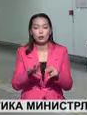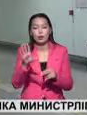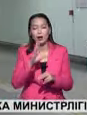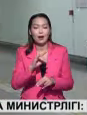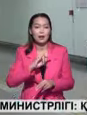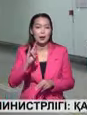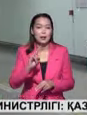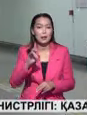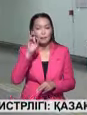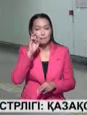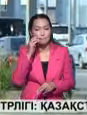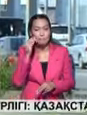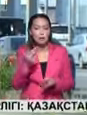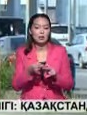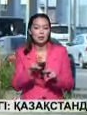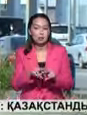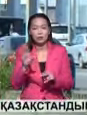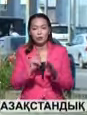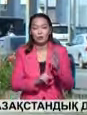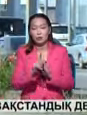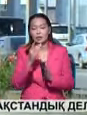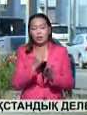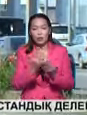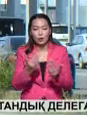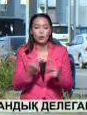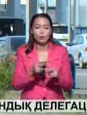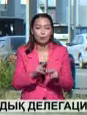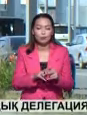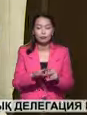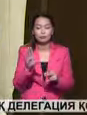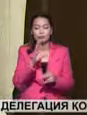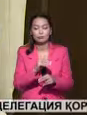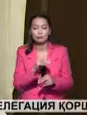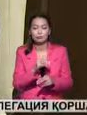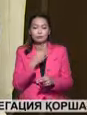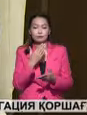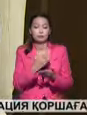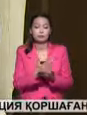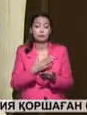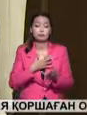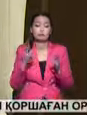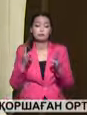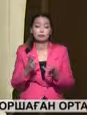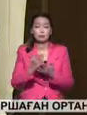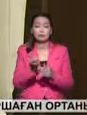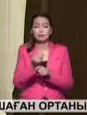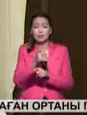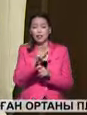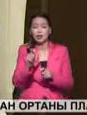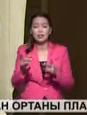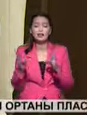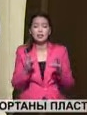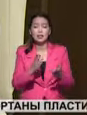компанияларға мемлекеттің де тісі батпай отыр. Қазіргі айыппұлдарды шыбын шаққан құрлы көрмейді. Мен зардап шектім. Қаншама адамдар зардап шегіп отыр